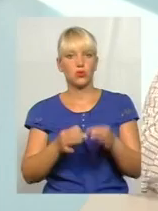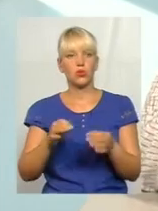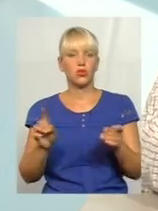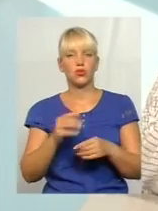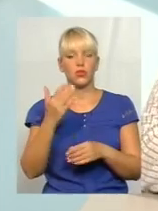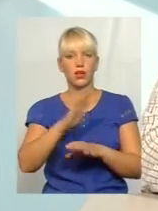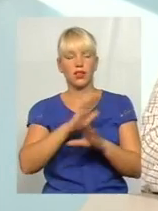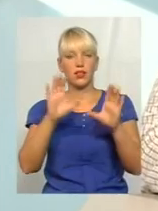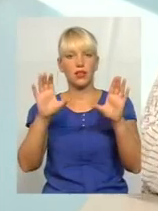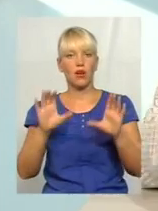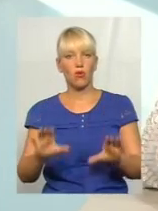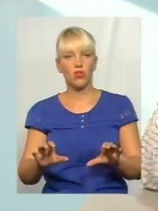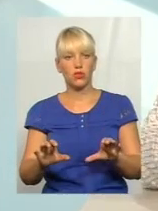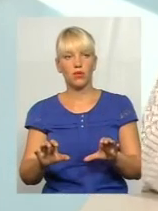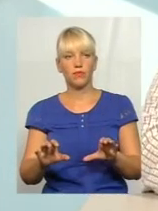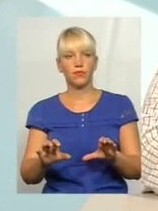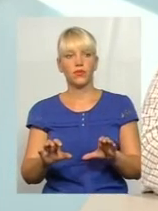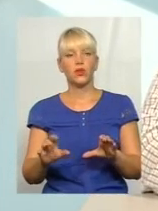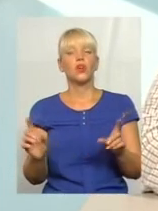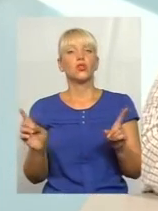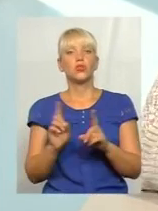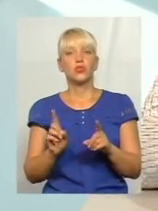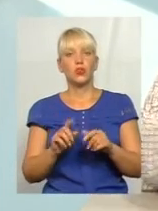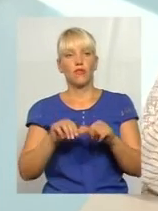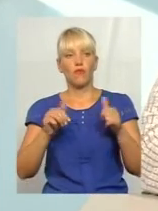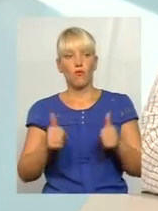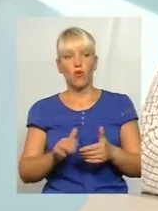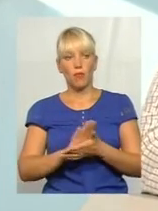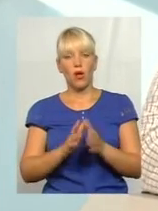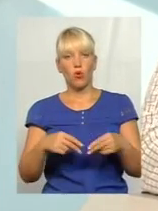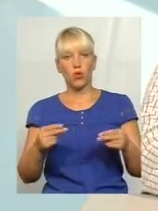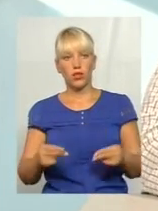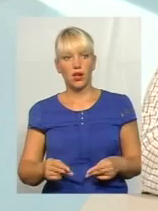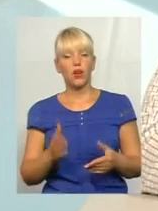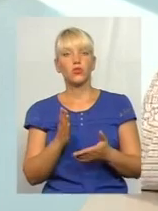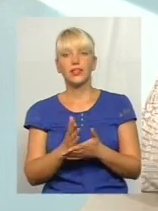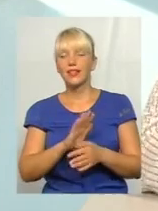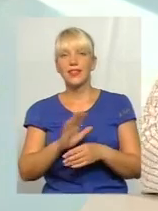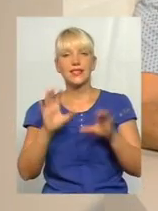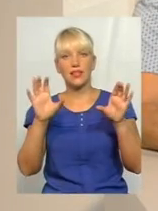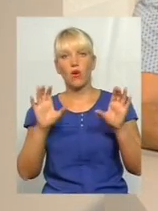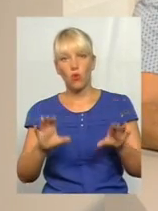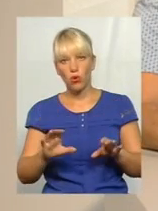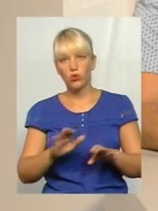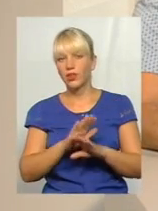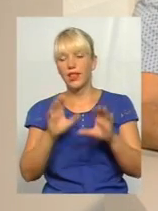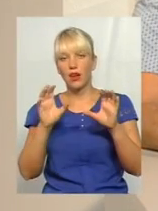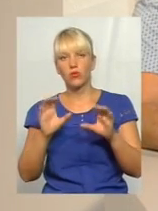їх не незаконно ну скажемо що форма контракту є незаконною неконституційною